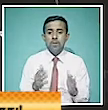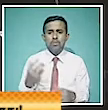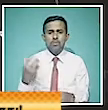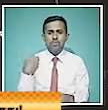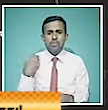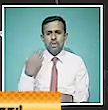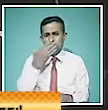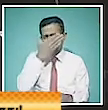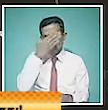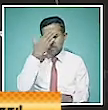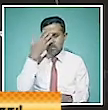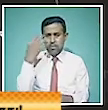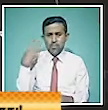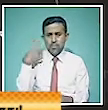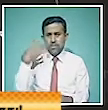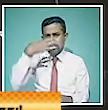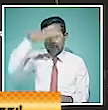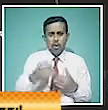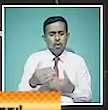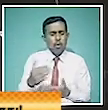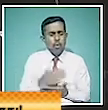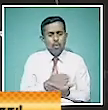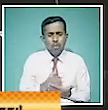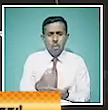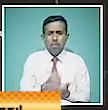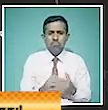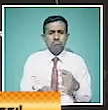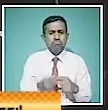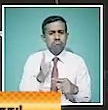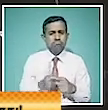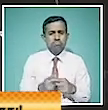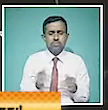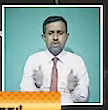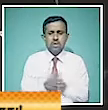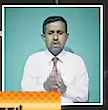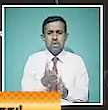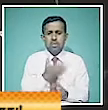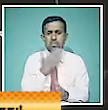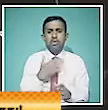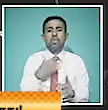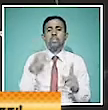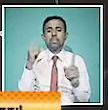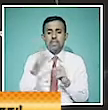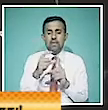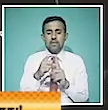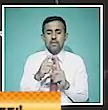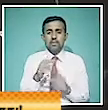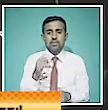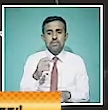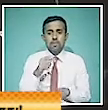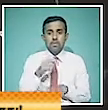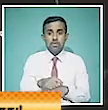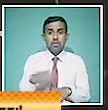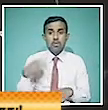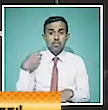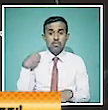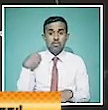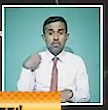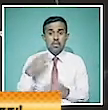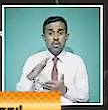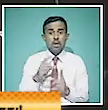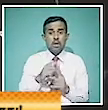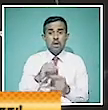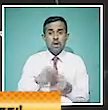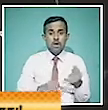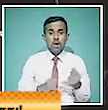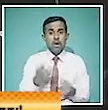மக்கள் எல்லோரும் வாழ்கின்ற ஒரு உதாரணமான மாவட்டம். அந்த மாவட்டத்தில் சில காலம் முஸ்லீம் அடிஷனல் ஜிஏ இருந்தார், ஆனால் இப்பொழுது